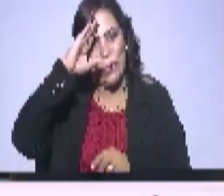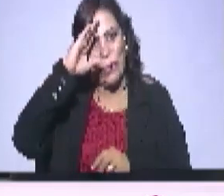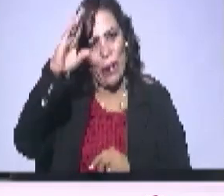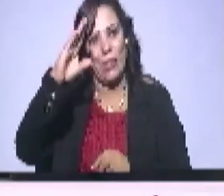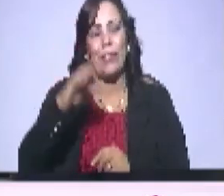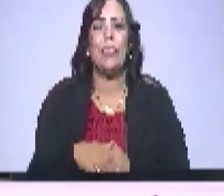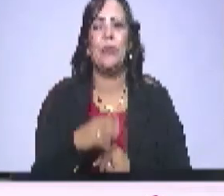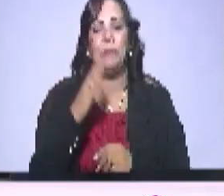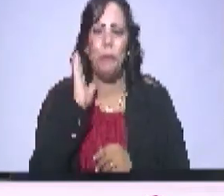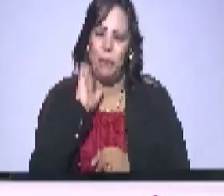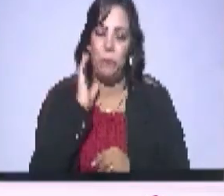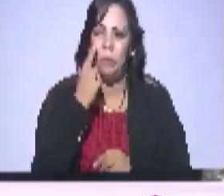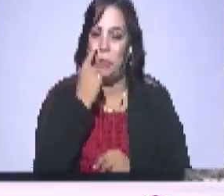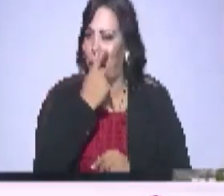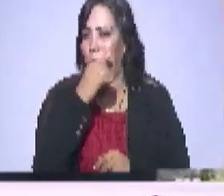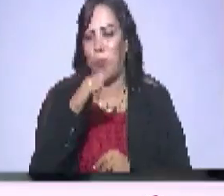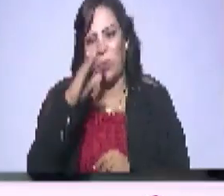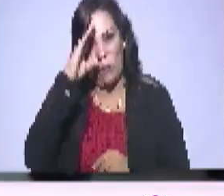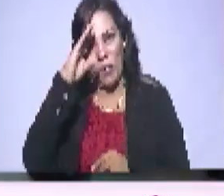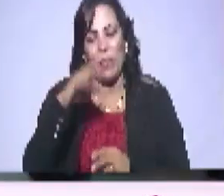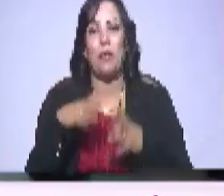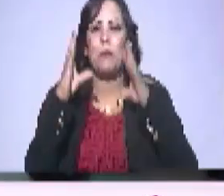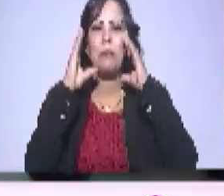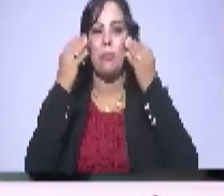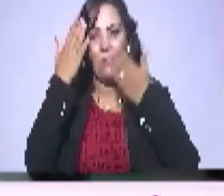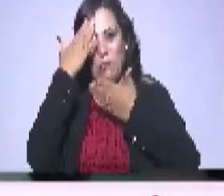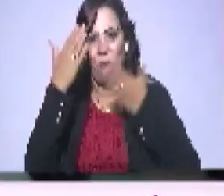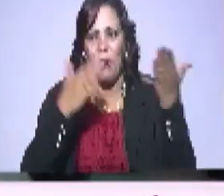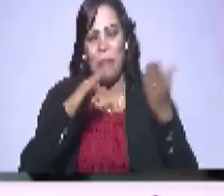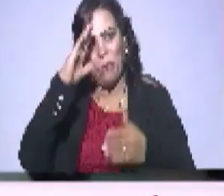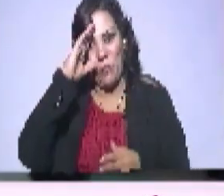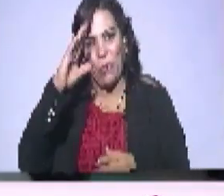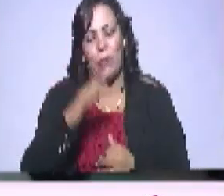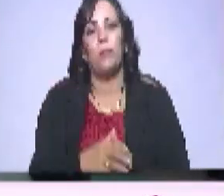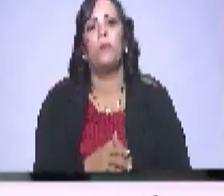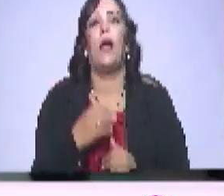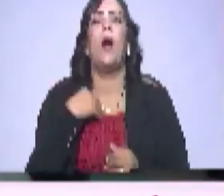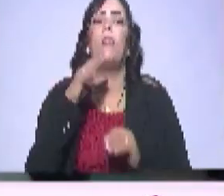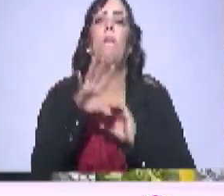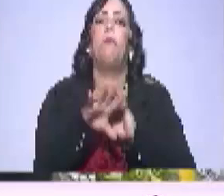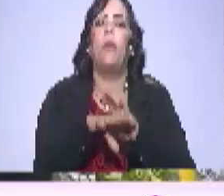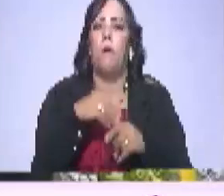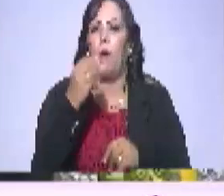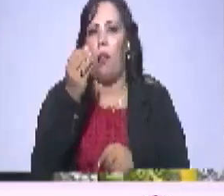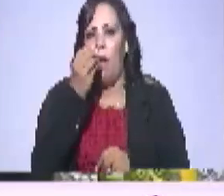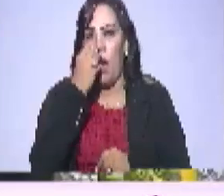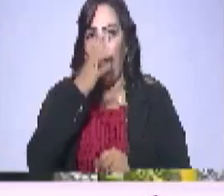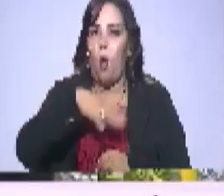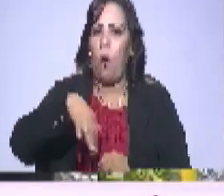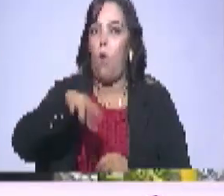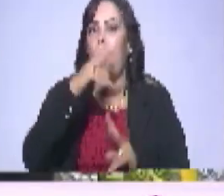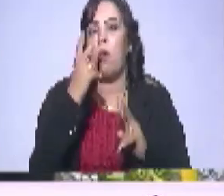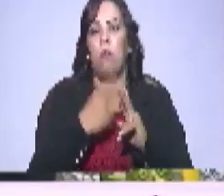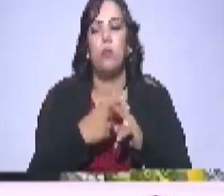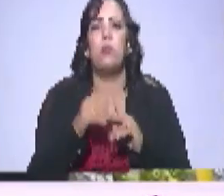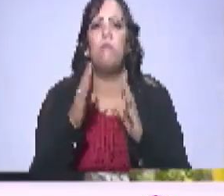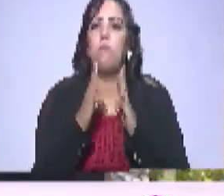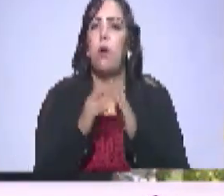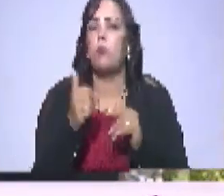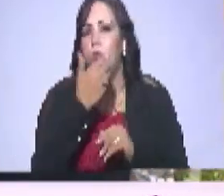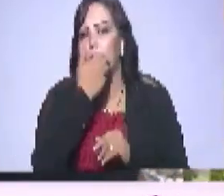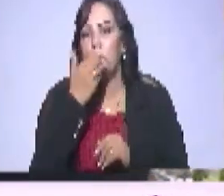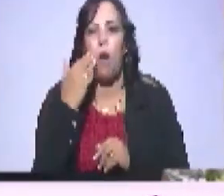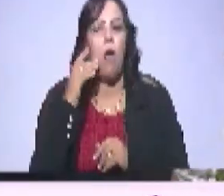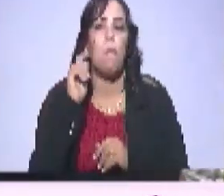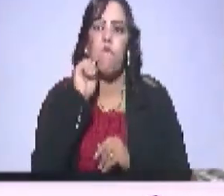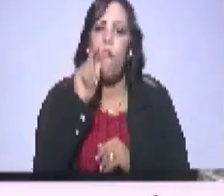تحت امرك يا فندم، تحت امرك. شرفتني يا فندم شرفتني يا فندم. احنا بنعمل يا جماعه اكل لكل الناس، لكل مصر، لكل اللي صايم واللي